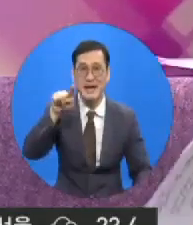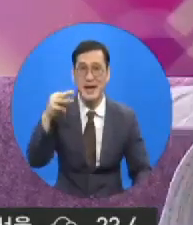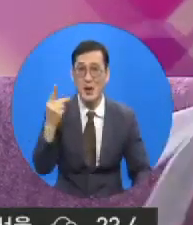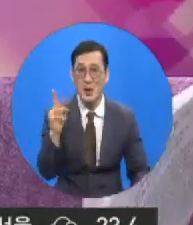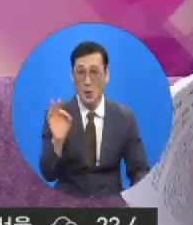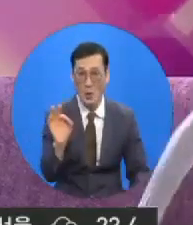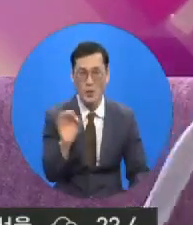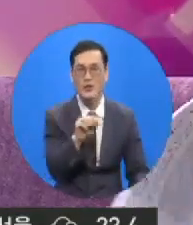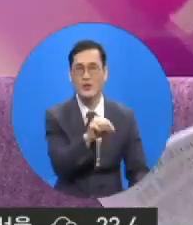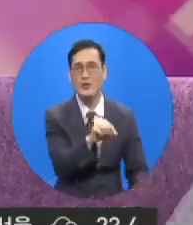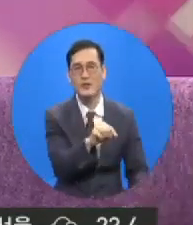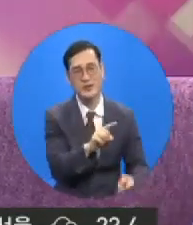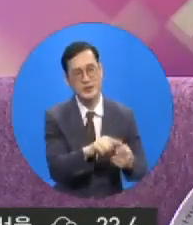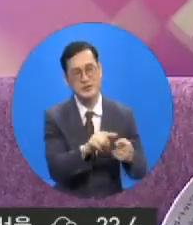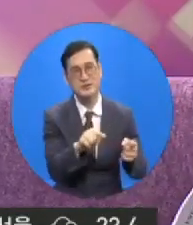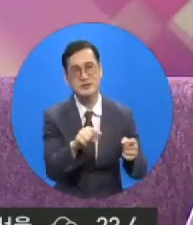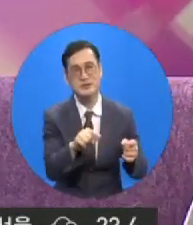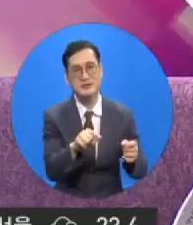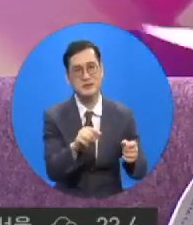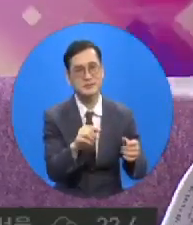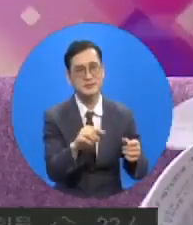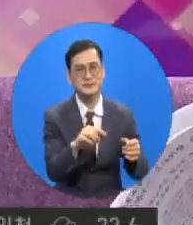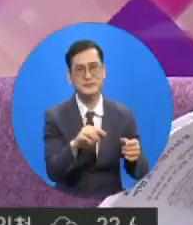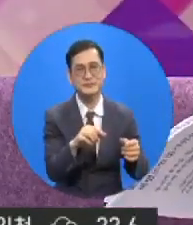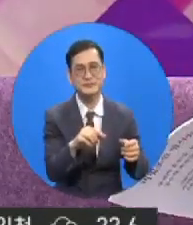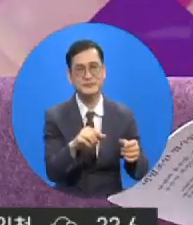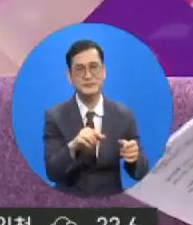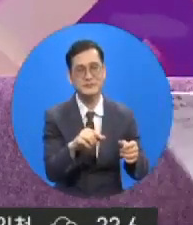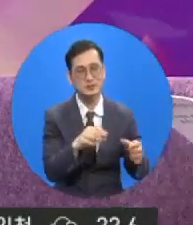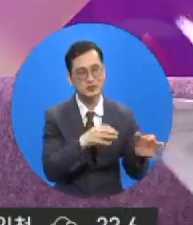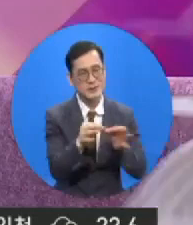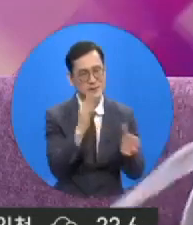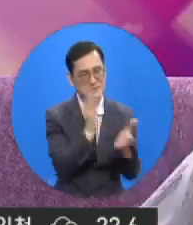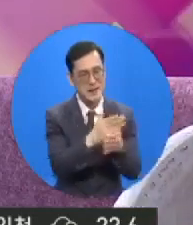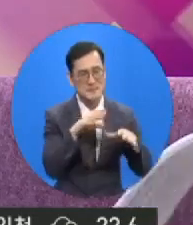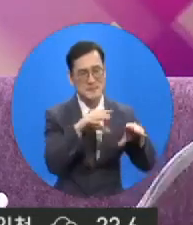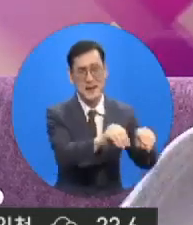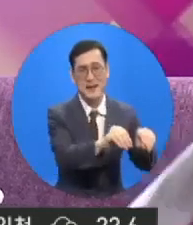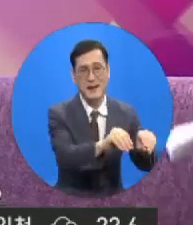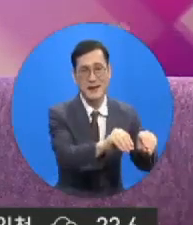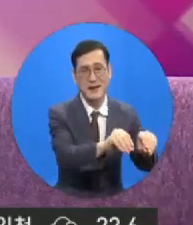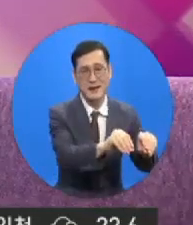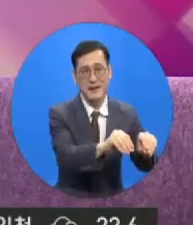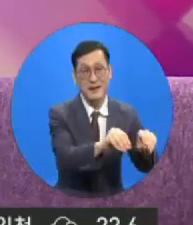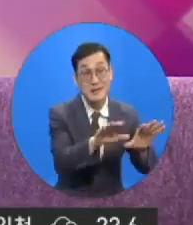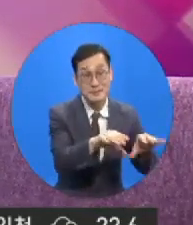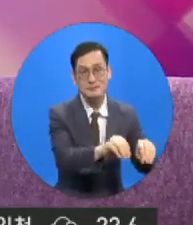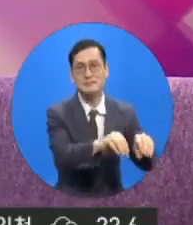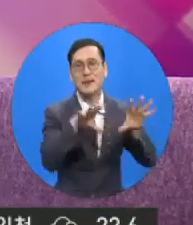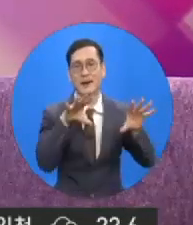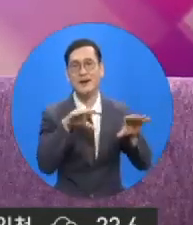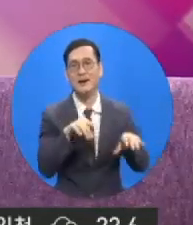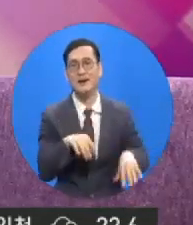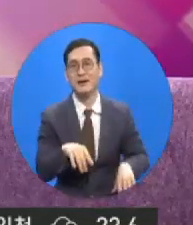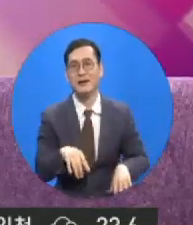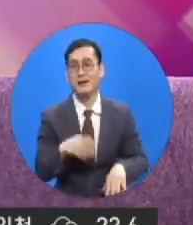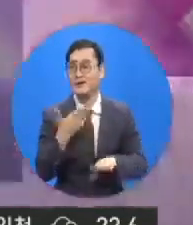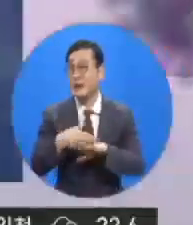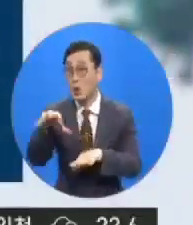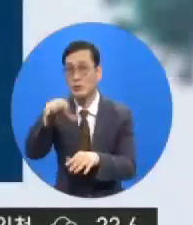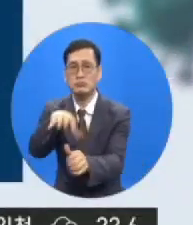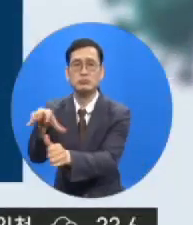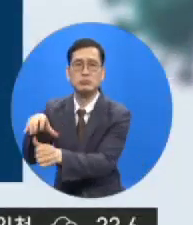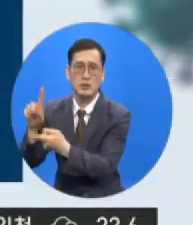여전히 사실상의 운영 중단에 가까운 조치를 유지하고 있어서 논란이 되고 있습니다. 왜 룸살롱만? 함께 보시죠.